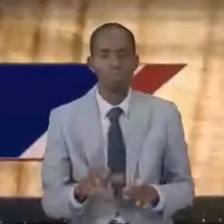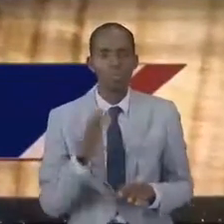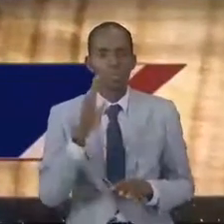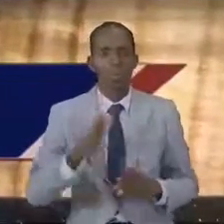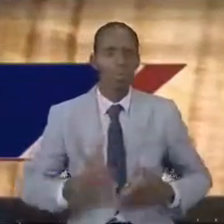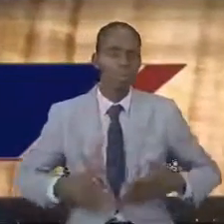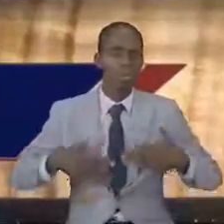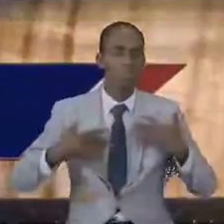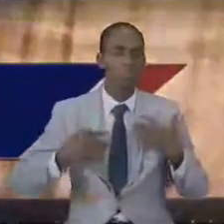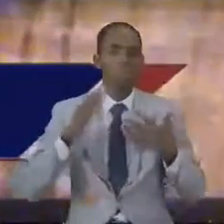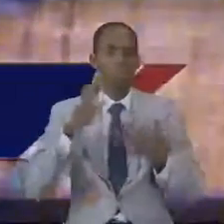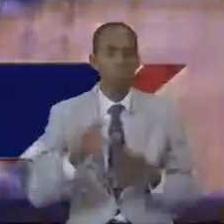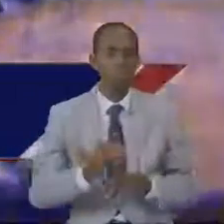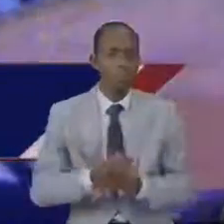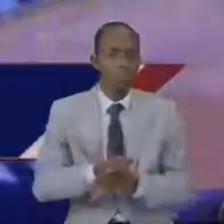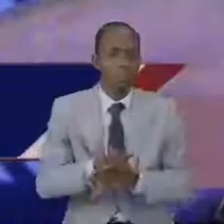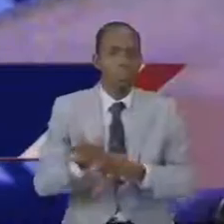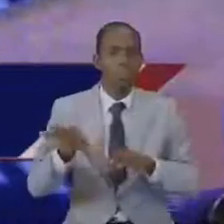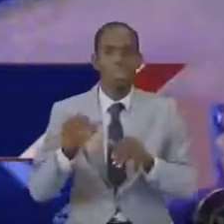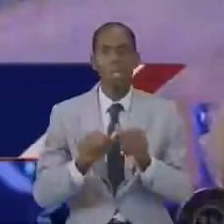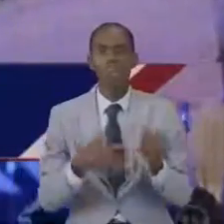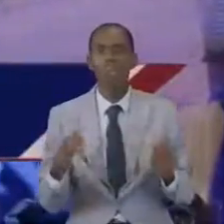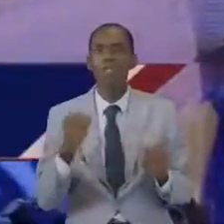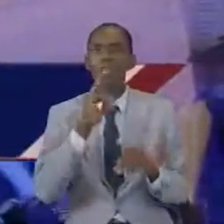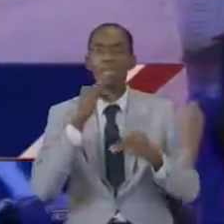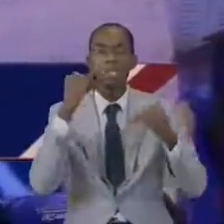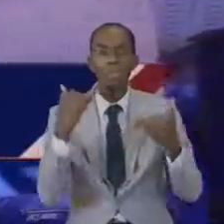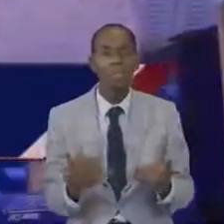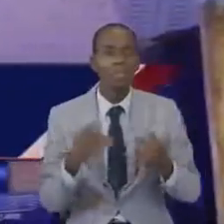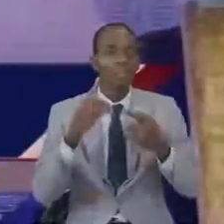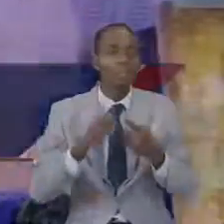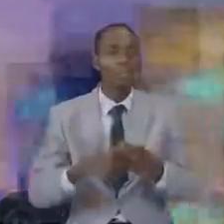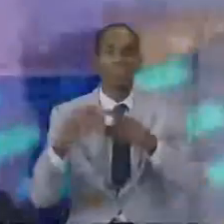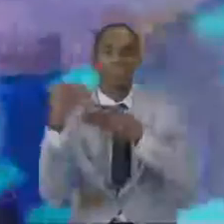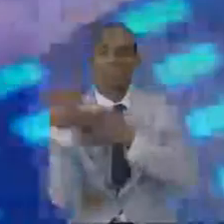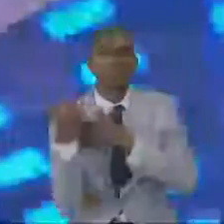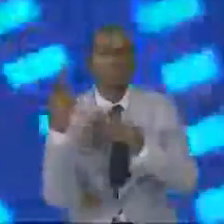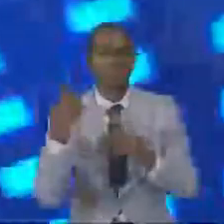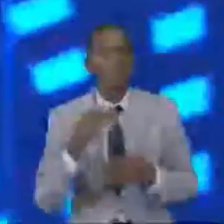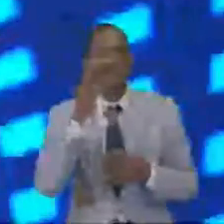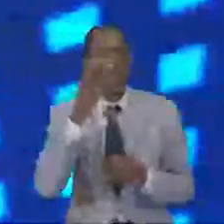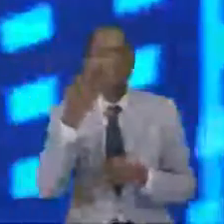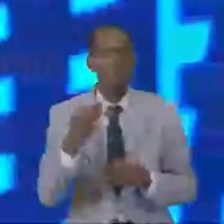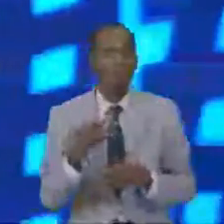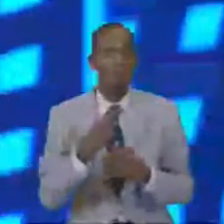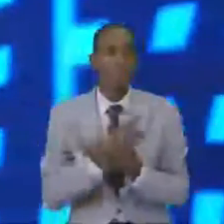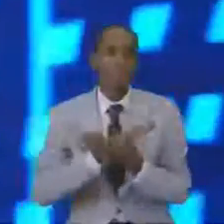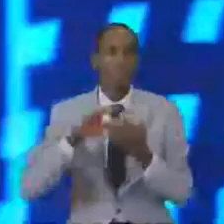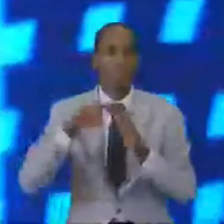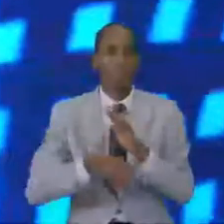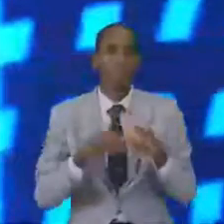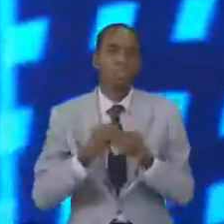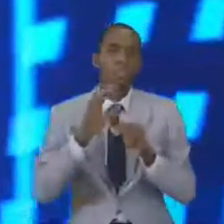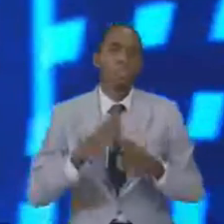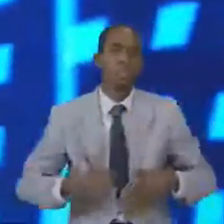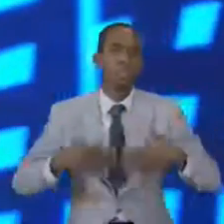Dieu maintenant que vous êtes nouveau votre interaction votre influence tout tout porte le fruit de la justice dans votre vie